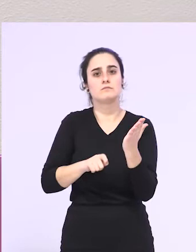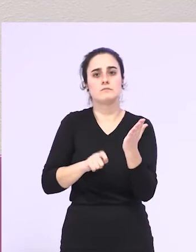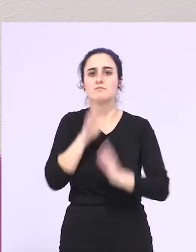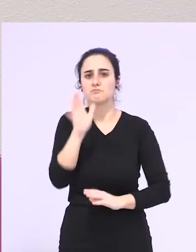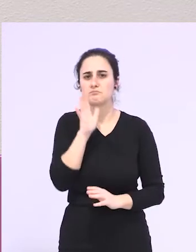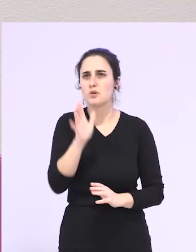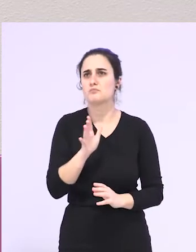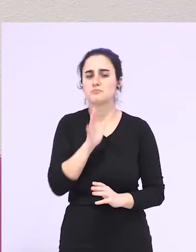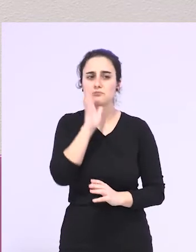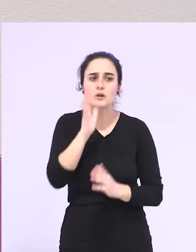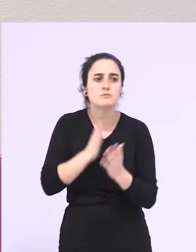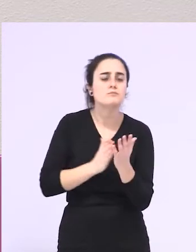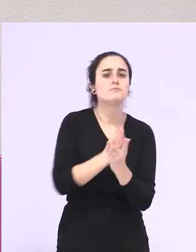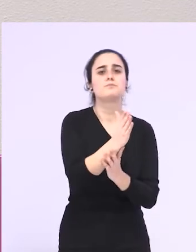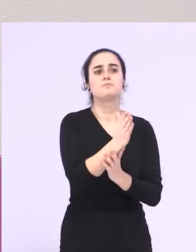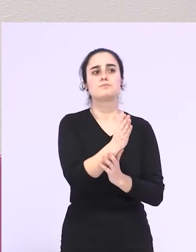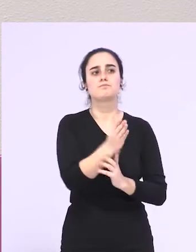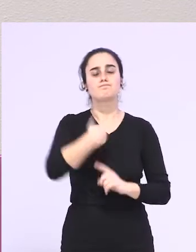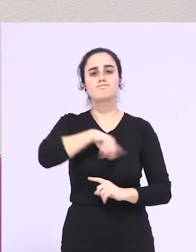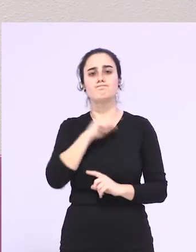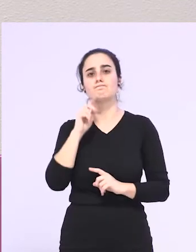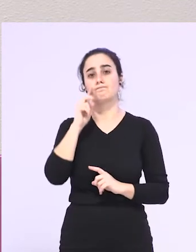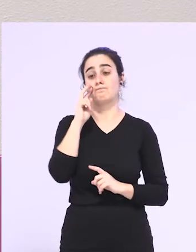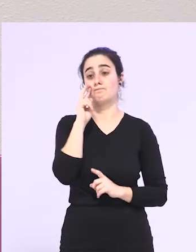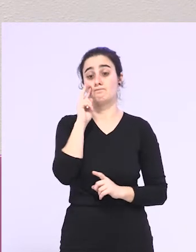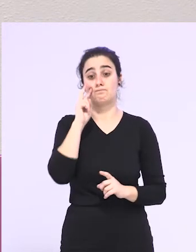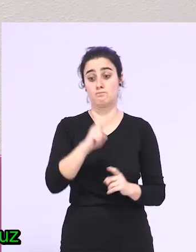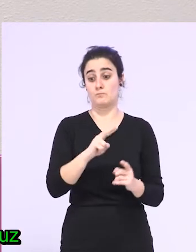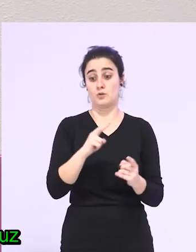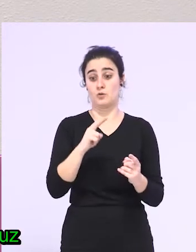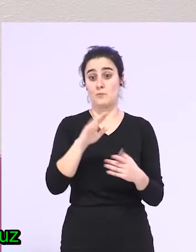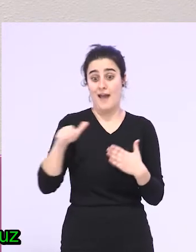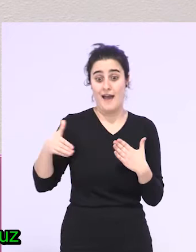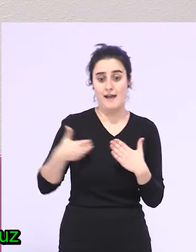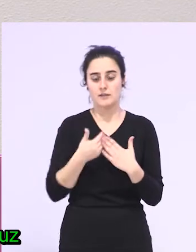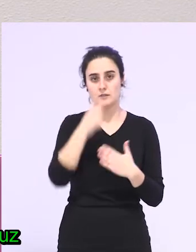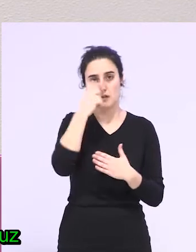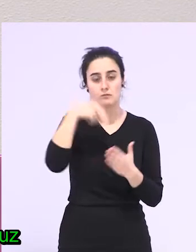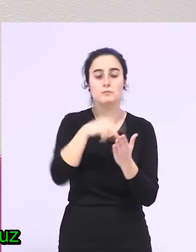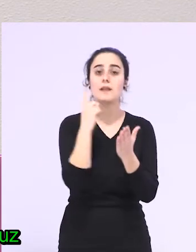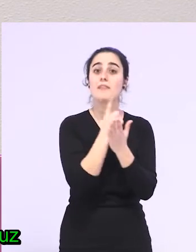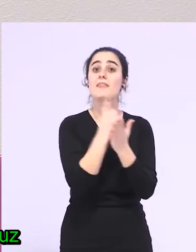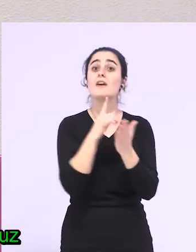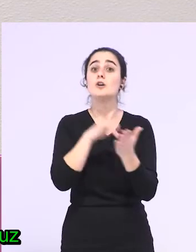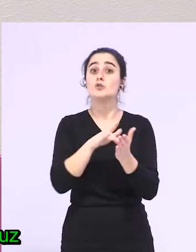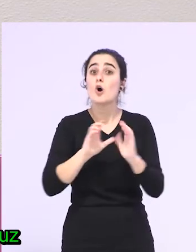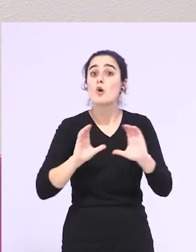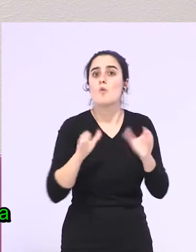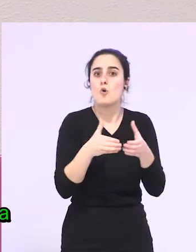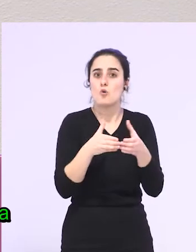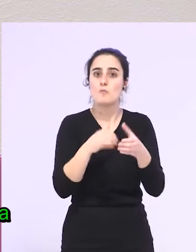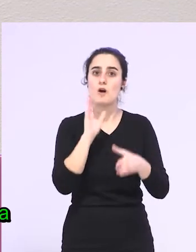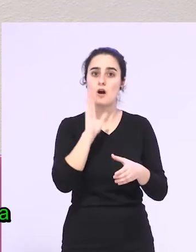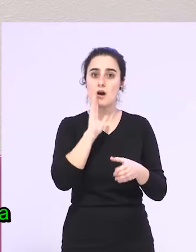batetik ikusten genula ordura arte 2016ko taldeko bortxaketa ezagunari buruz,